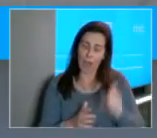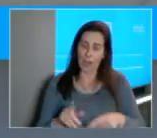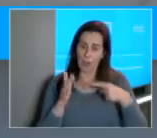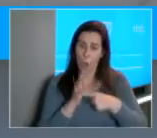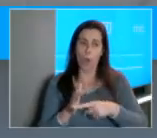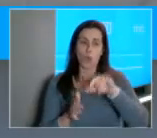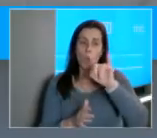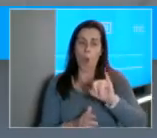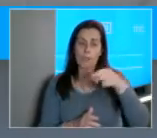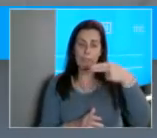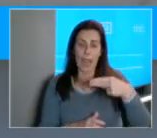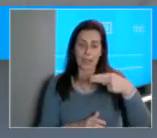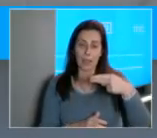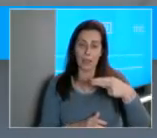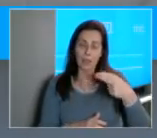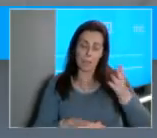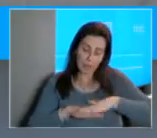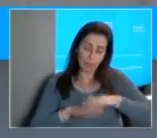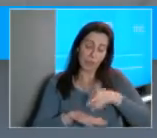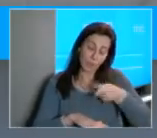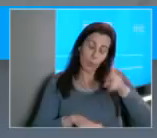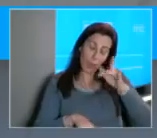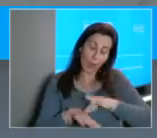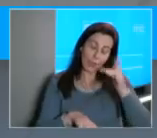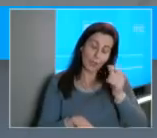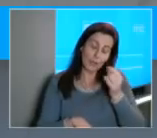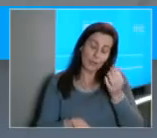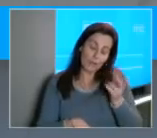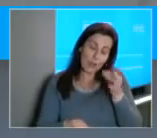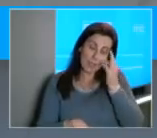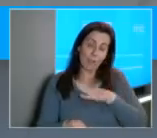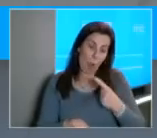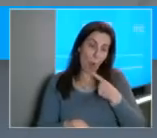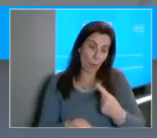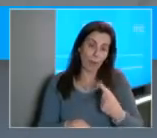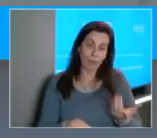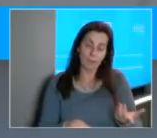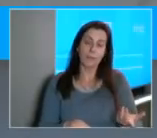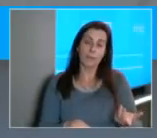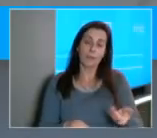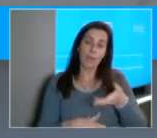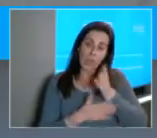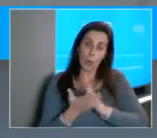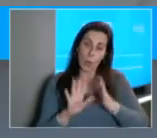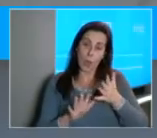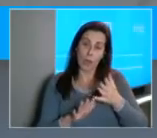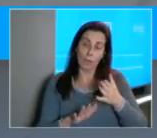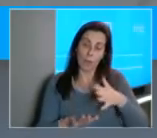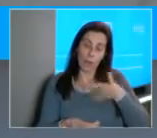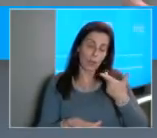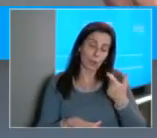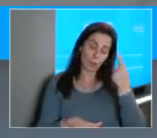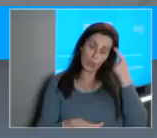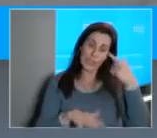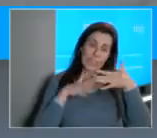יועז הנדל, שהוא בעמדה מסוימת, צריך להיות רגיש ובאיזו מודעות מסוימת, לכך שחלק אולי יחוו את זה